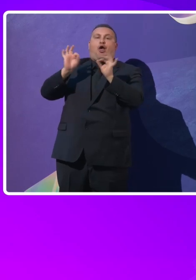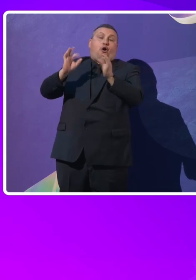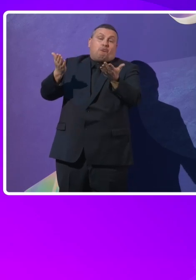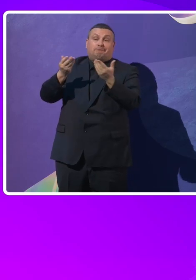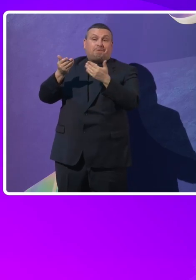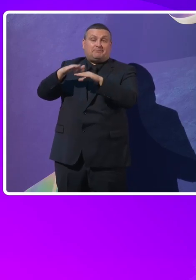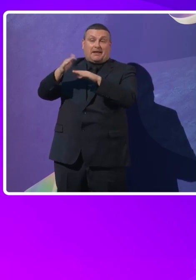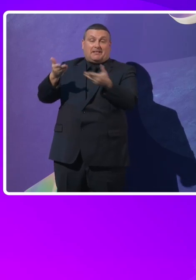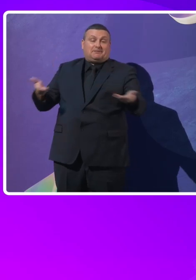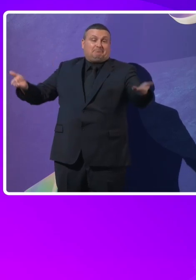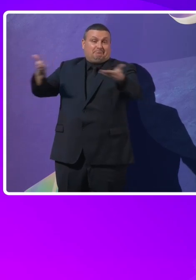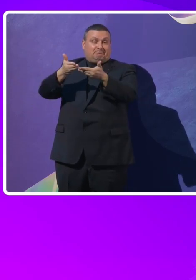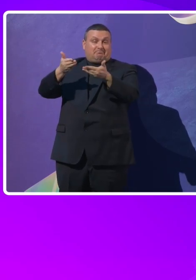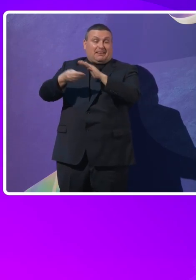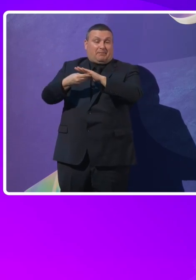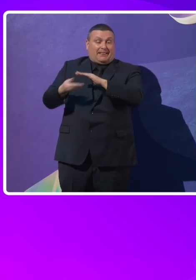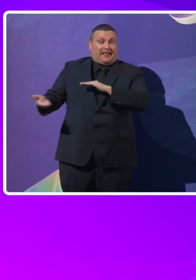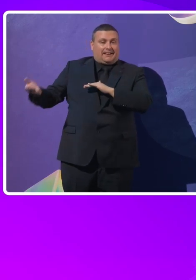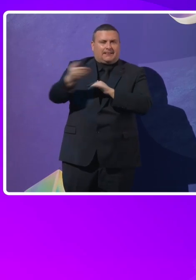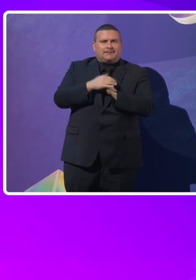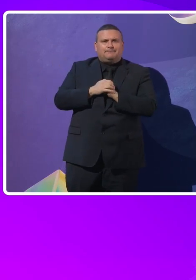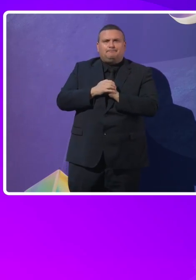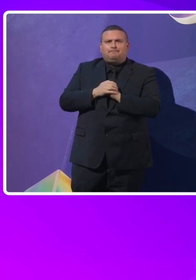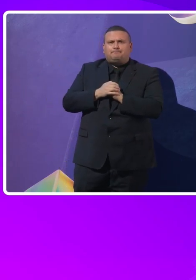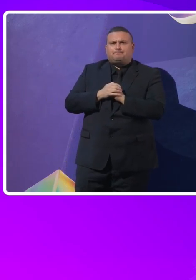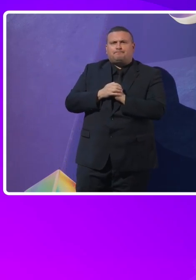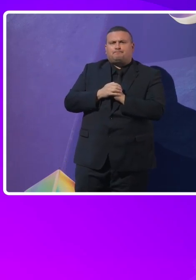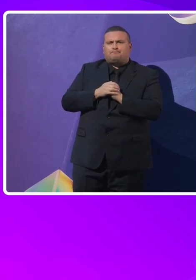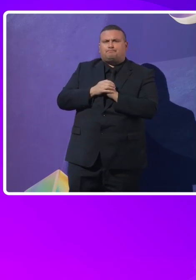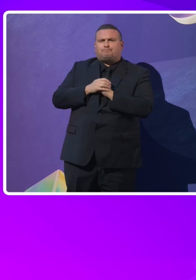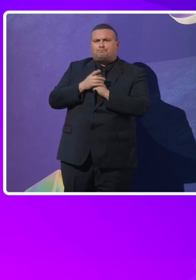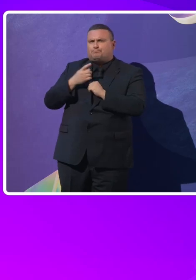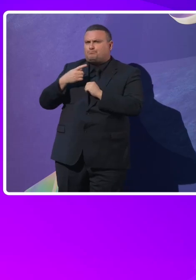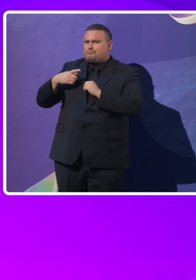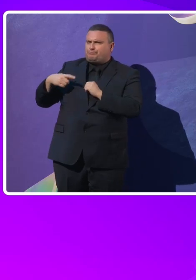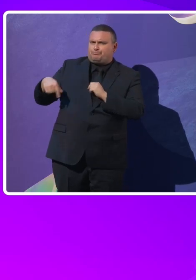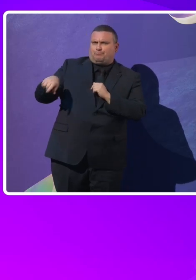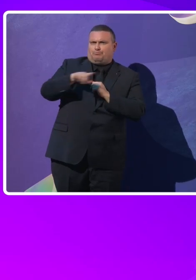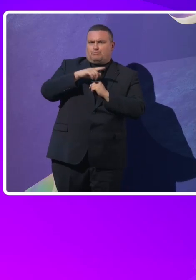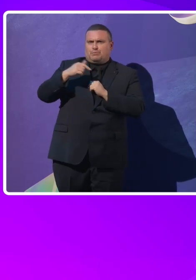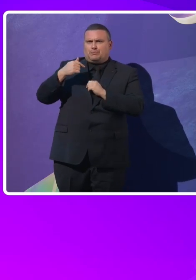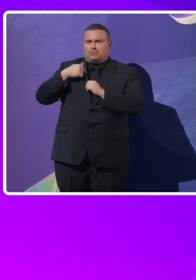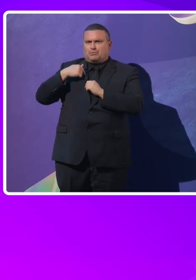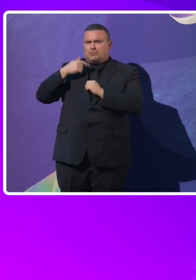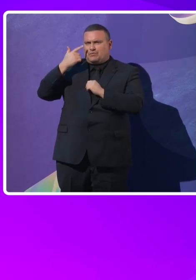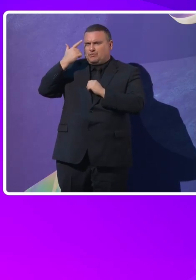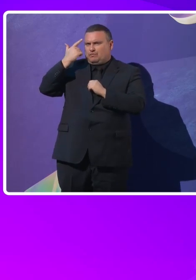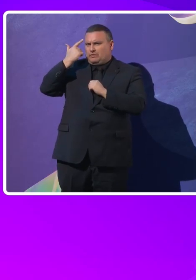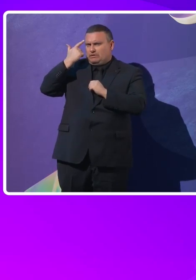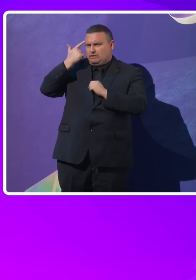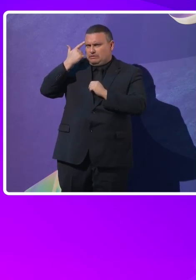sappiamo come questa tecnologia questo è viene diciamo così testimoniato direttamente dalle aziende che l'hanno